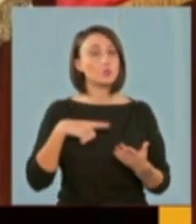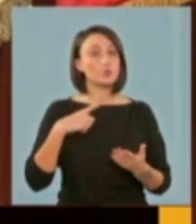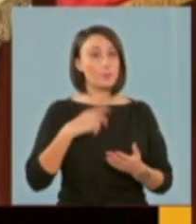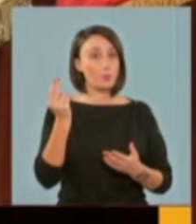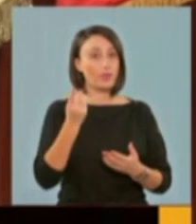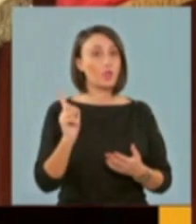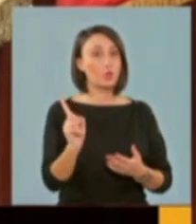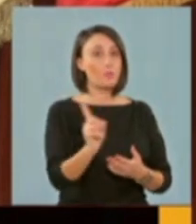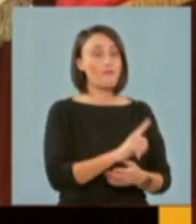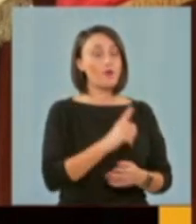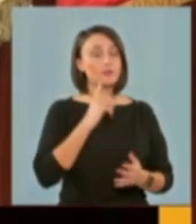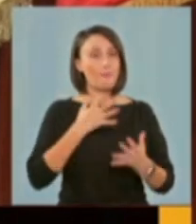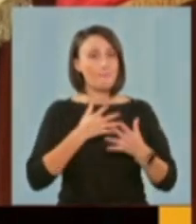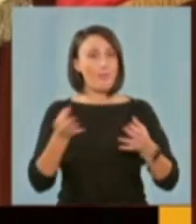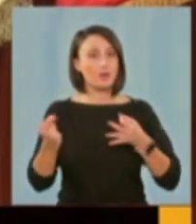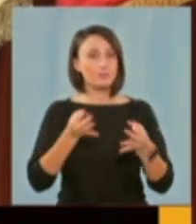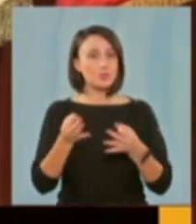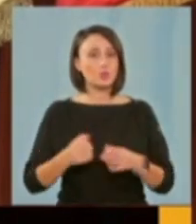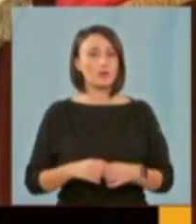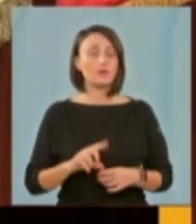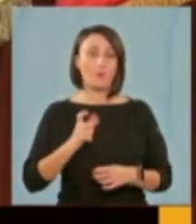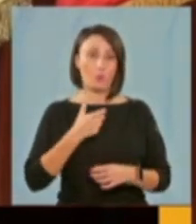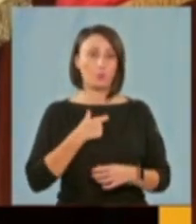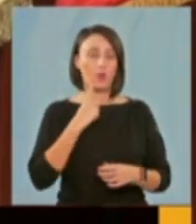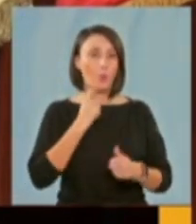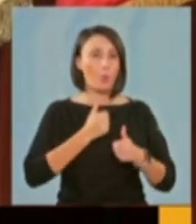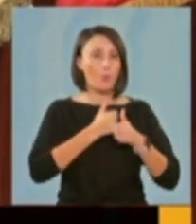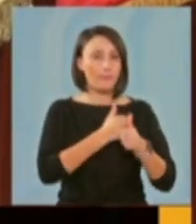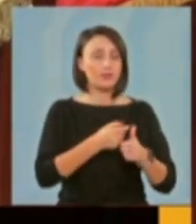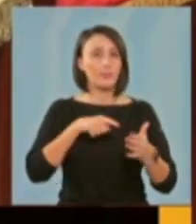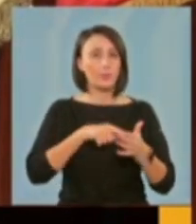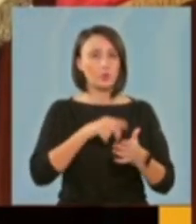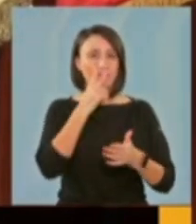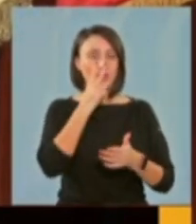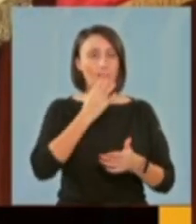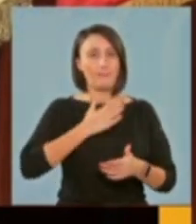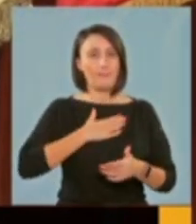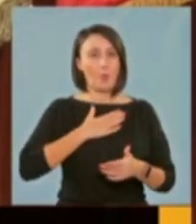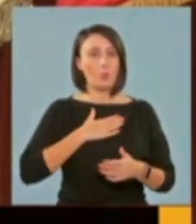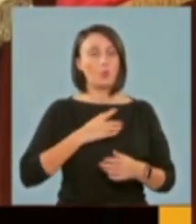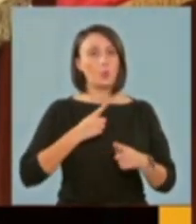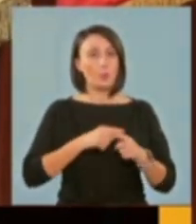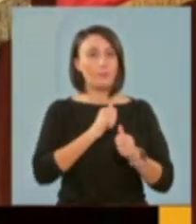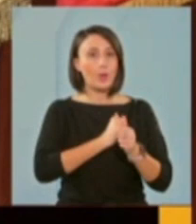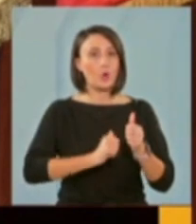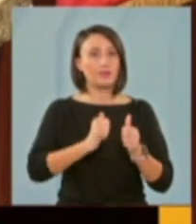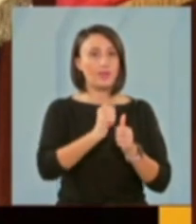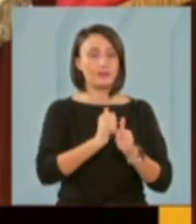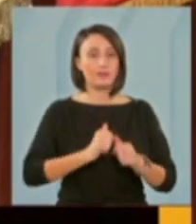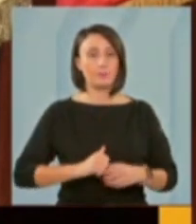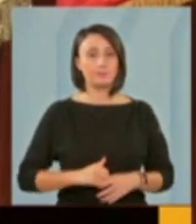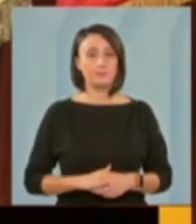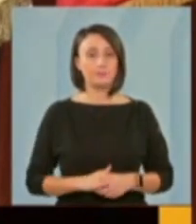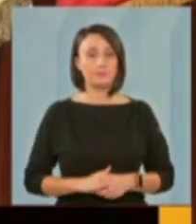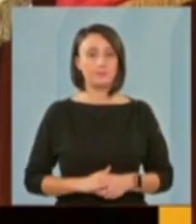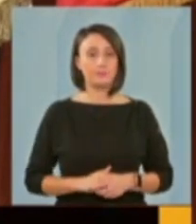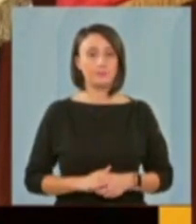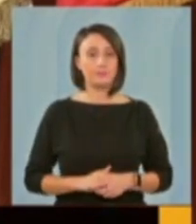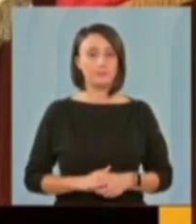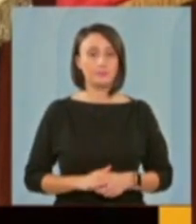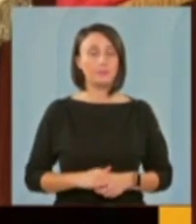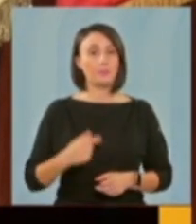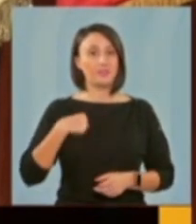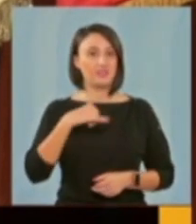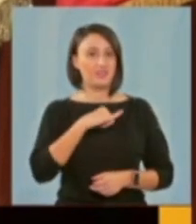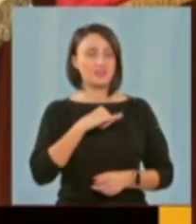proiectele dumneavoastră în mare măsură, dar eu le voi putea urmări din perspectiva mea cu prioritate. Mă